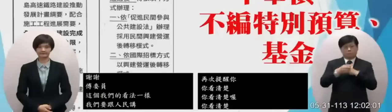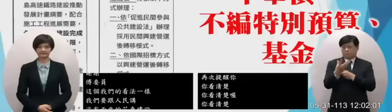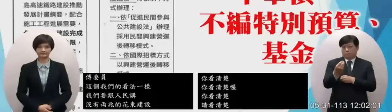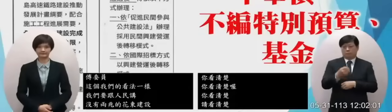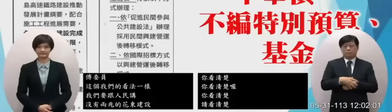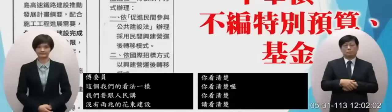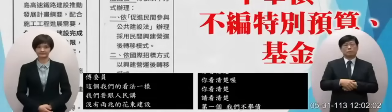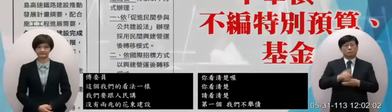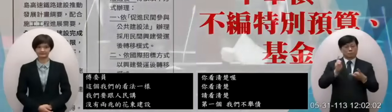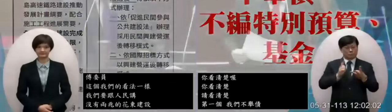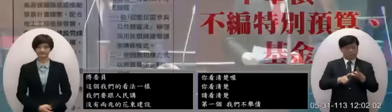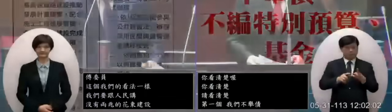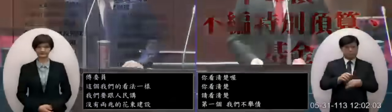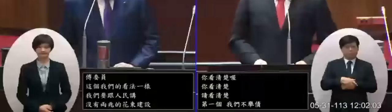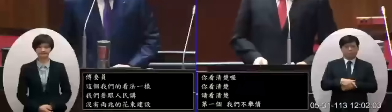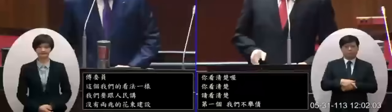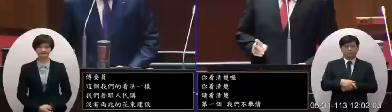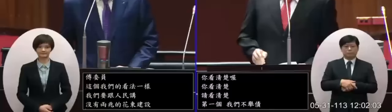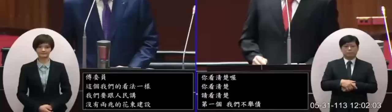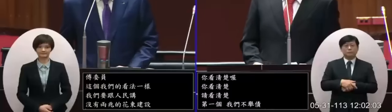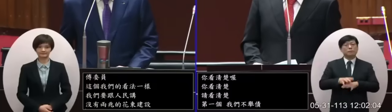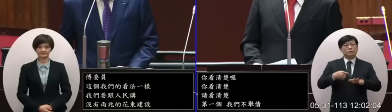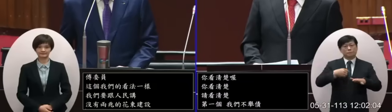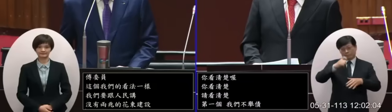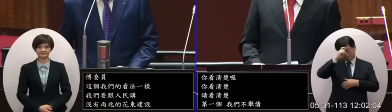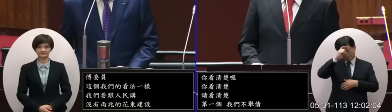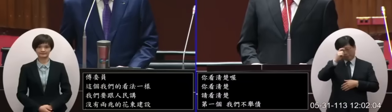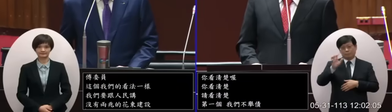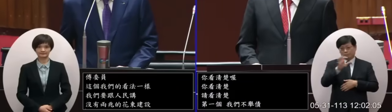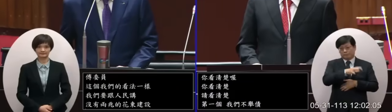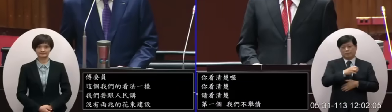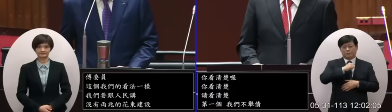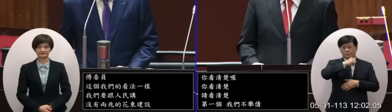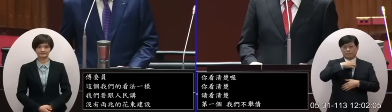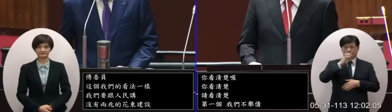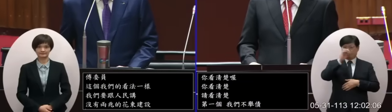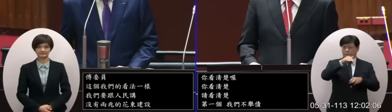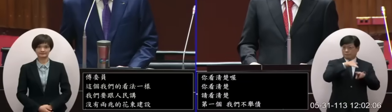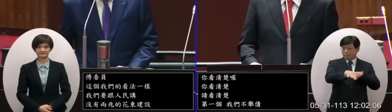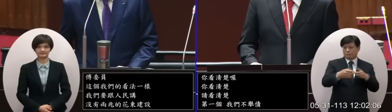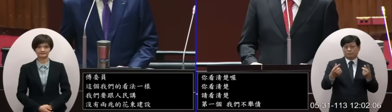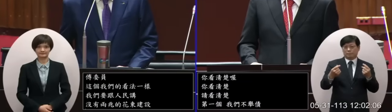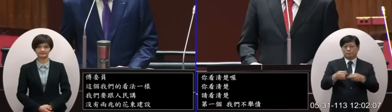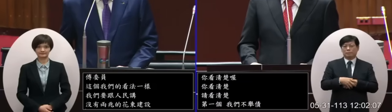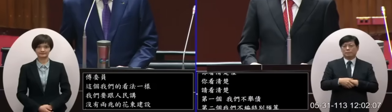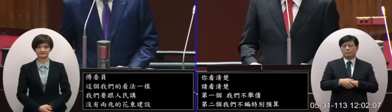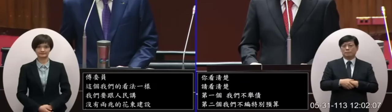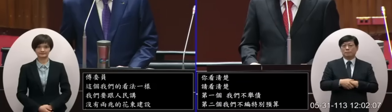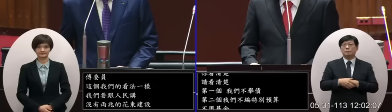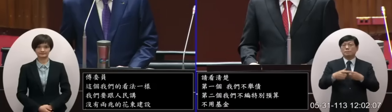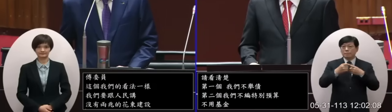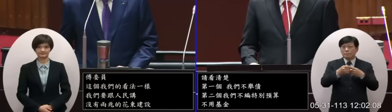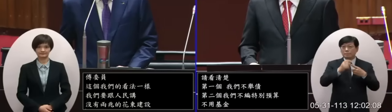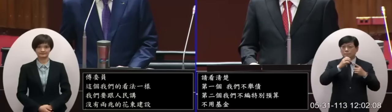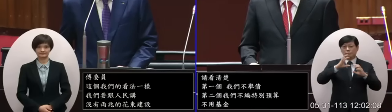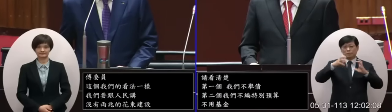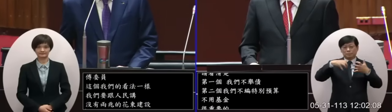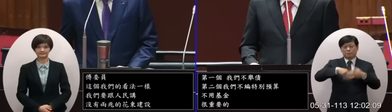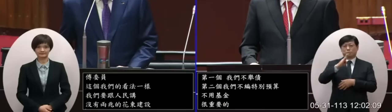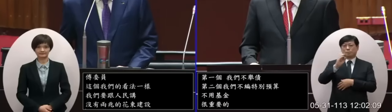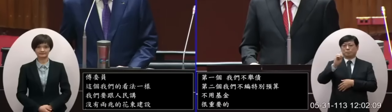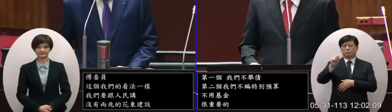好，很重要的，我们希望比照台湾高铁，第一个发国内的